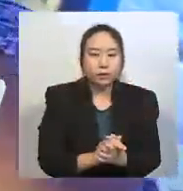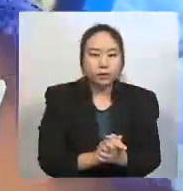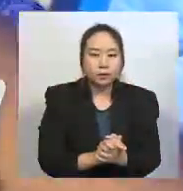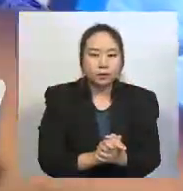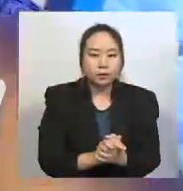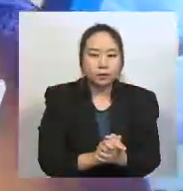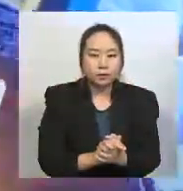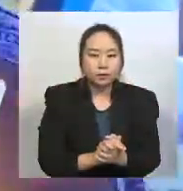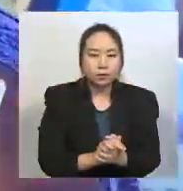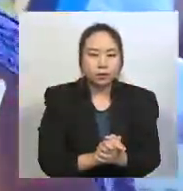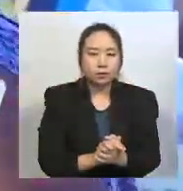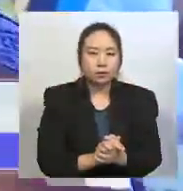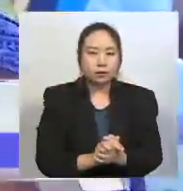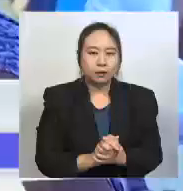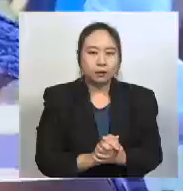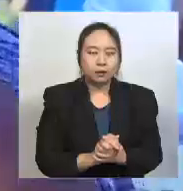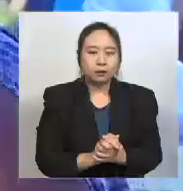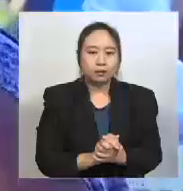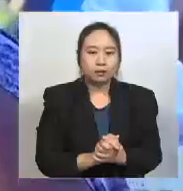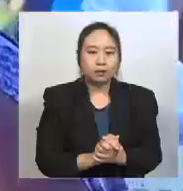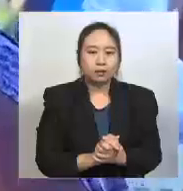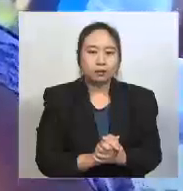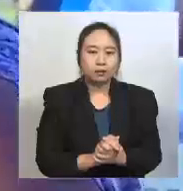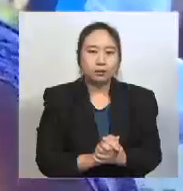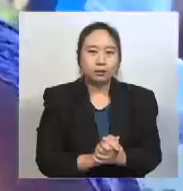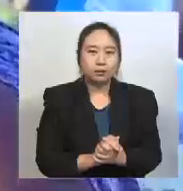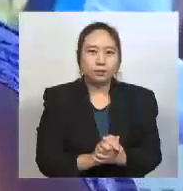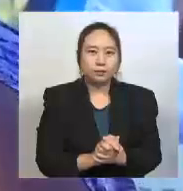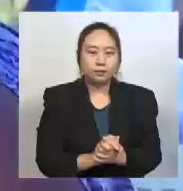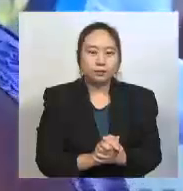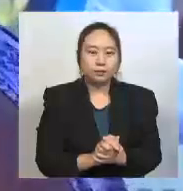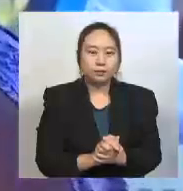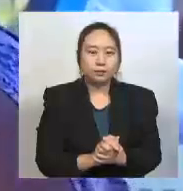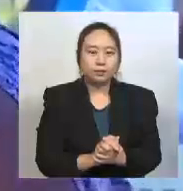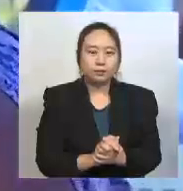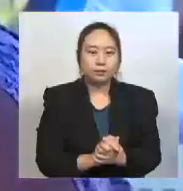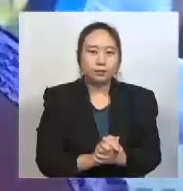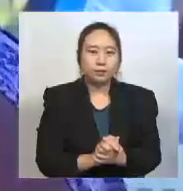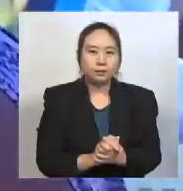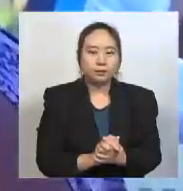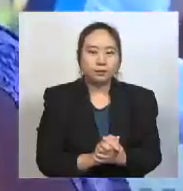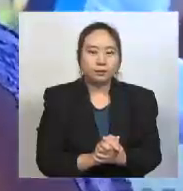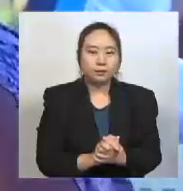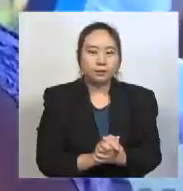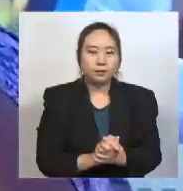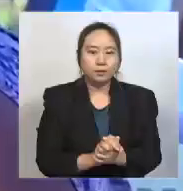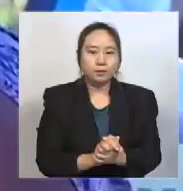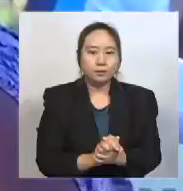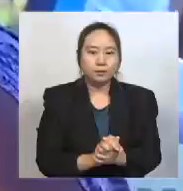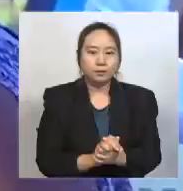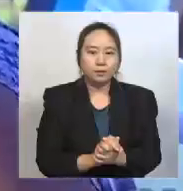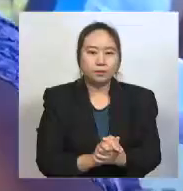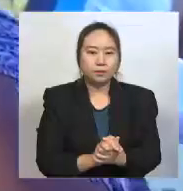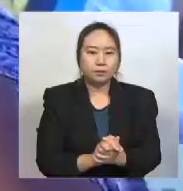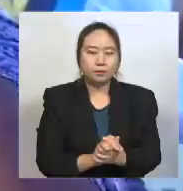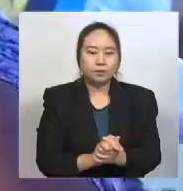ถ้ามันอยู่ลุมผู้อยู่นอนหนึ่งกับยังแน่กับยังผู้ลาให้นี่กับบ่หล